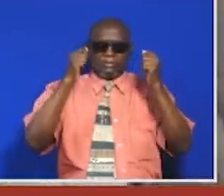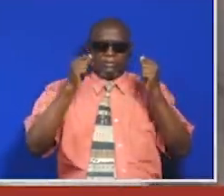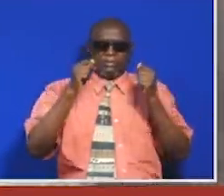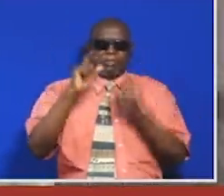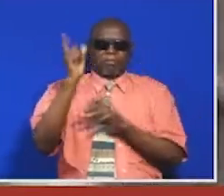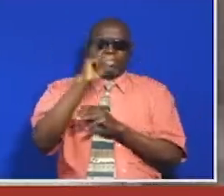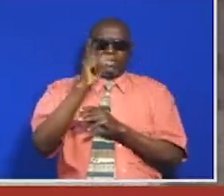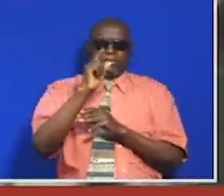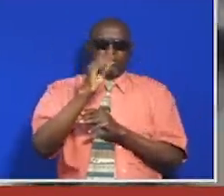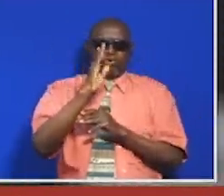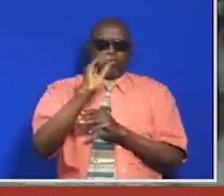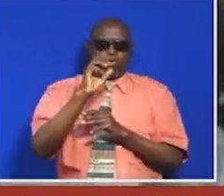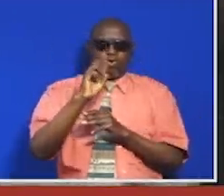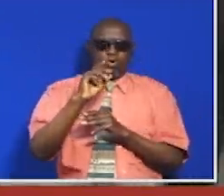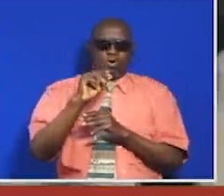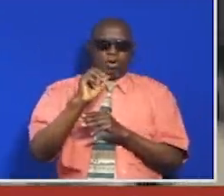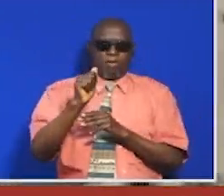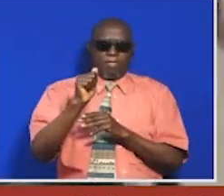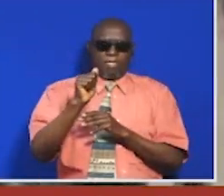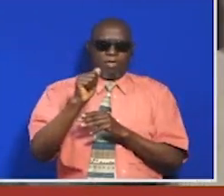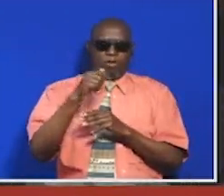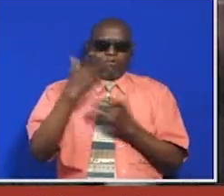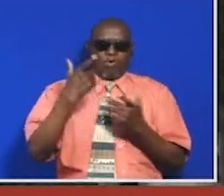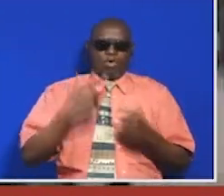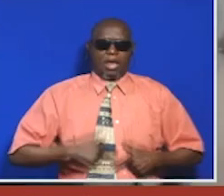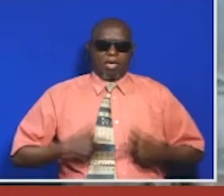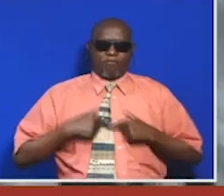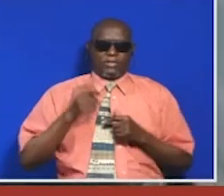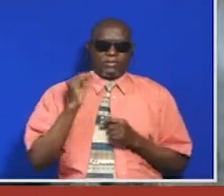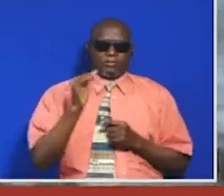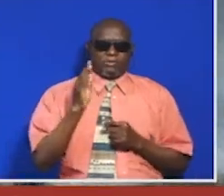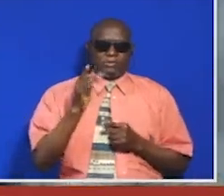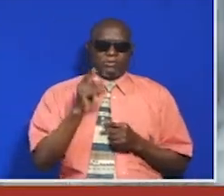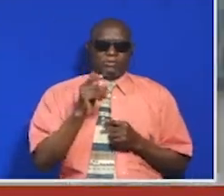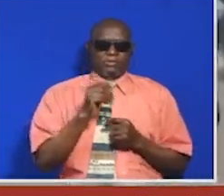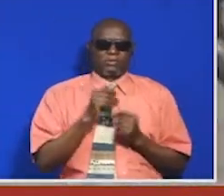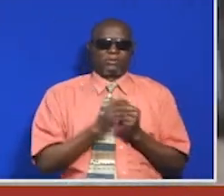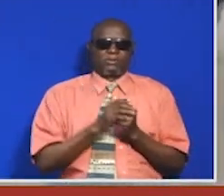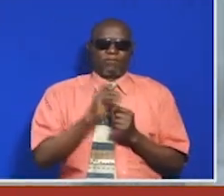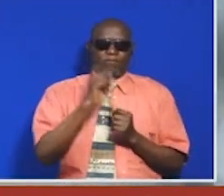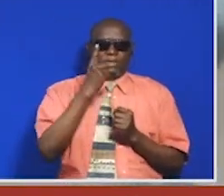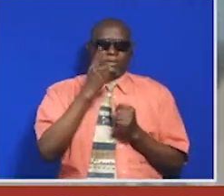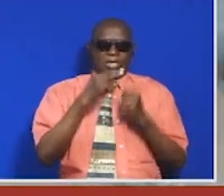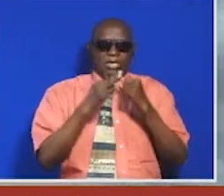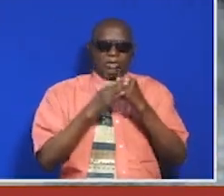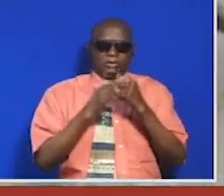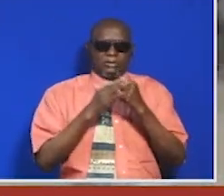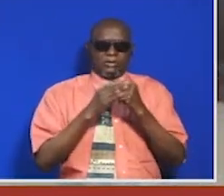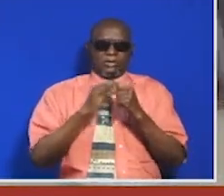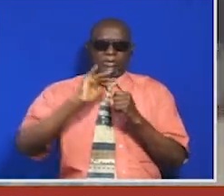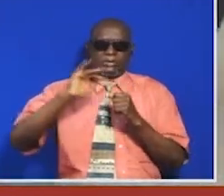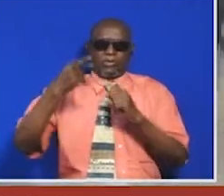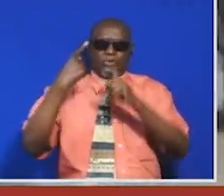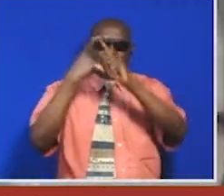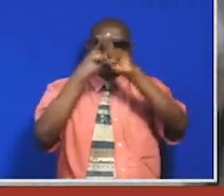na kupanda kwa gharama ya maisha. Maelfu ya vijana hawa Alhamisi Agosti mosi walijitokeza katika majimbo na miji mbalimbali nchini